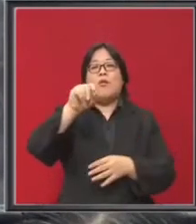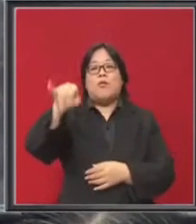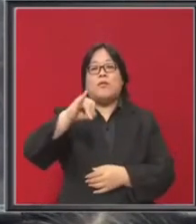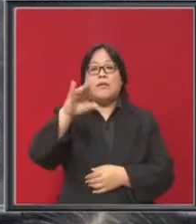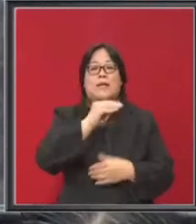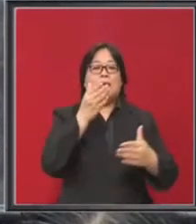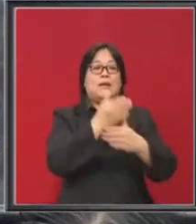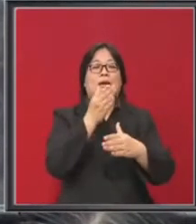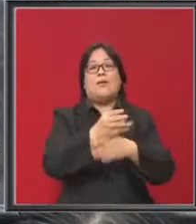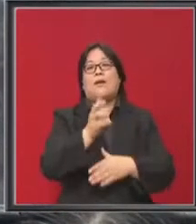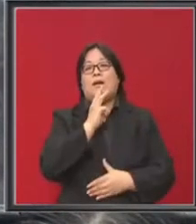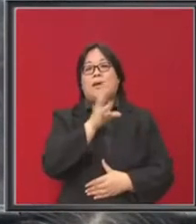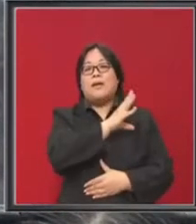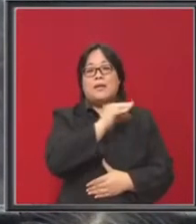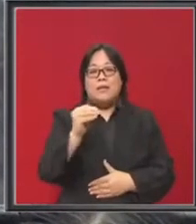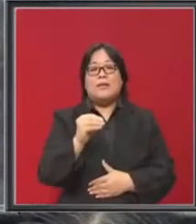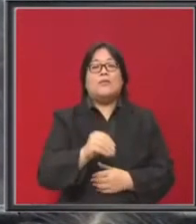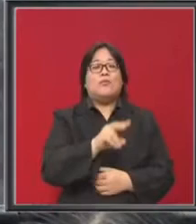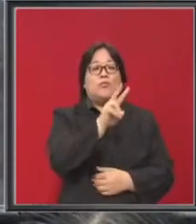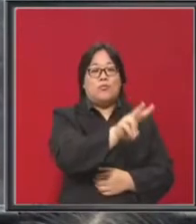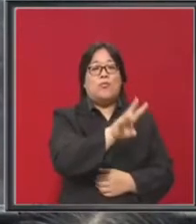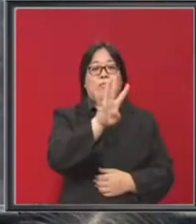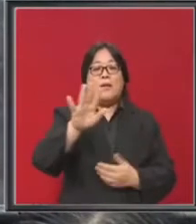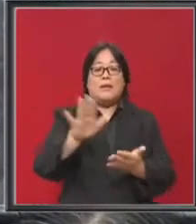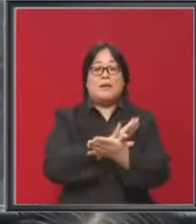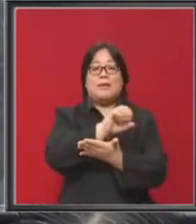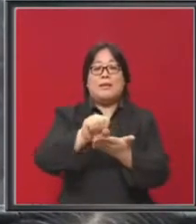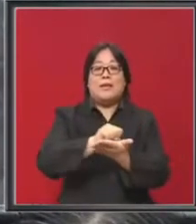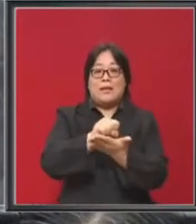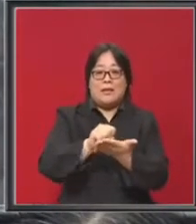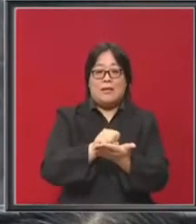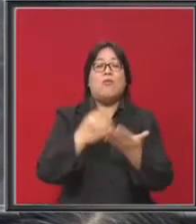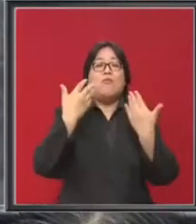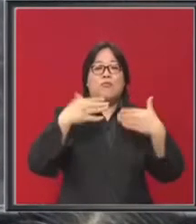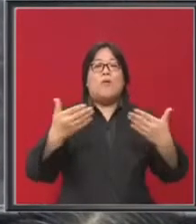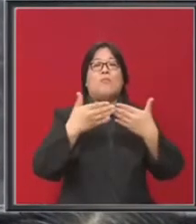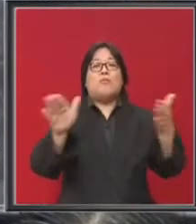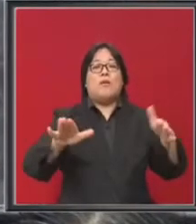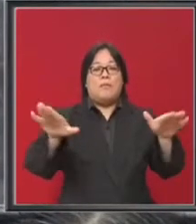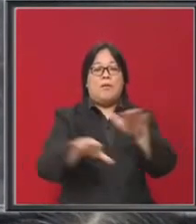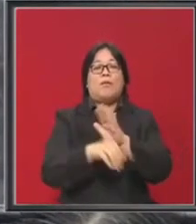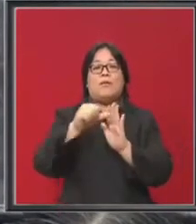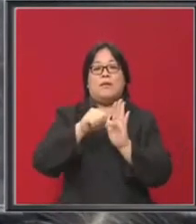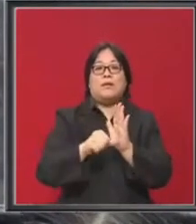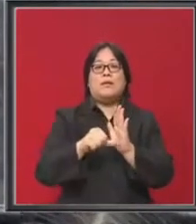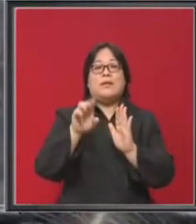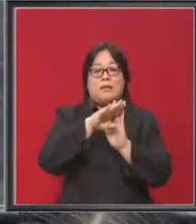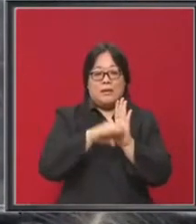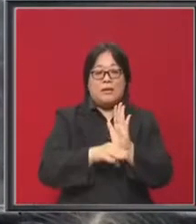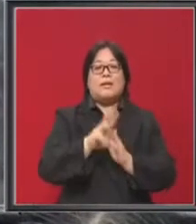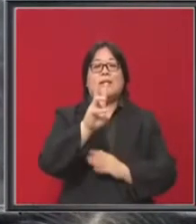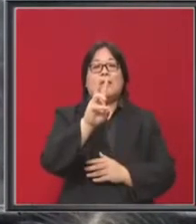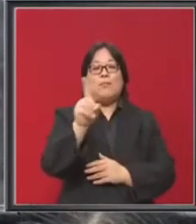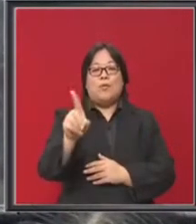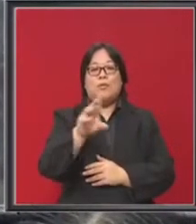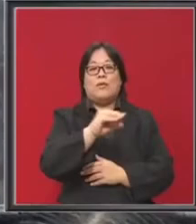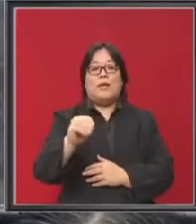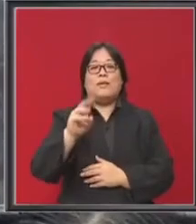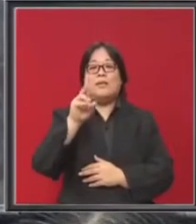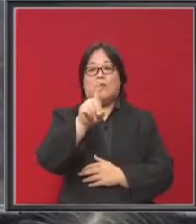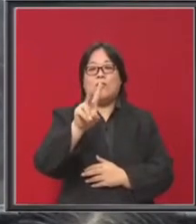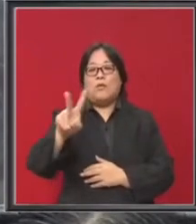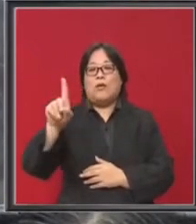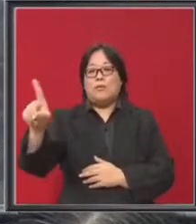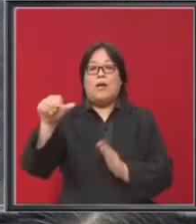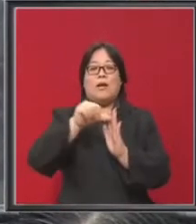Loji dan gangguan beukana air dan sebanyak 24 kertas catatan telepon dibuka di bawah section 6161 dan